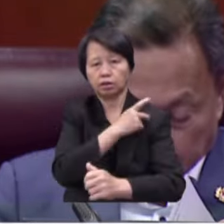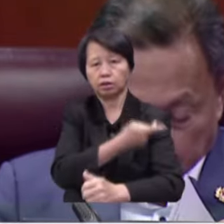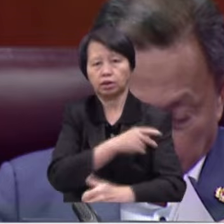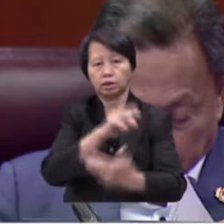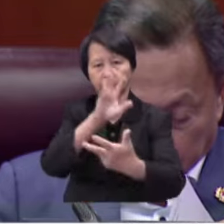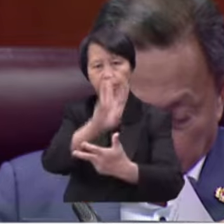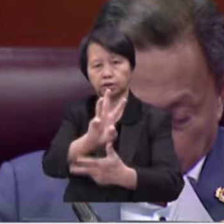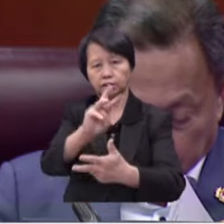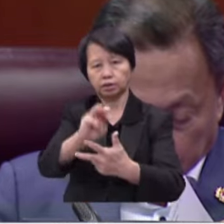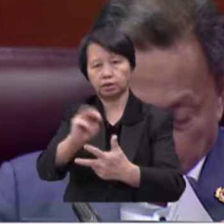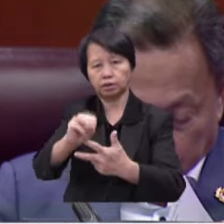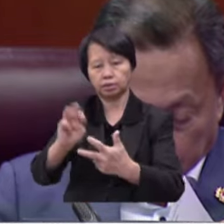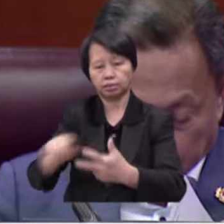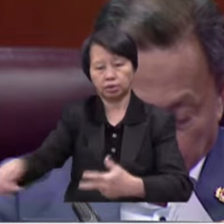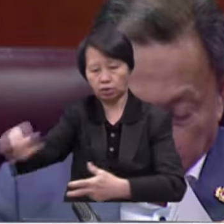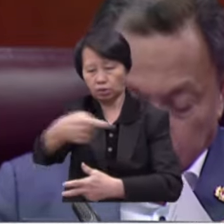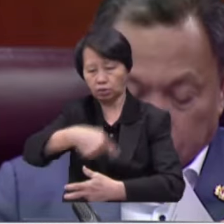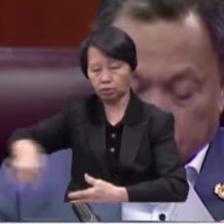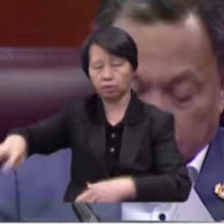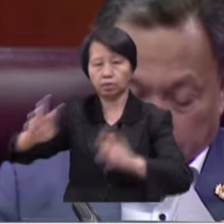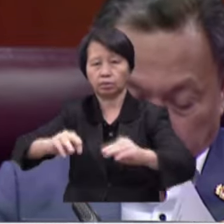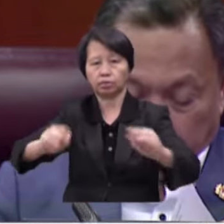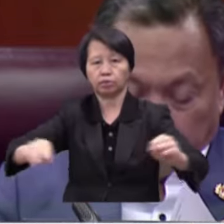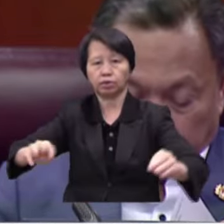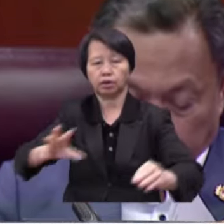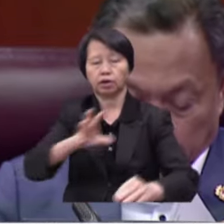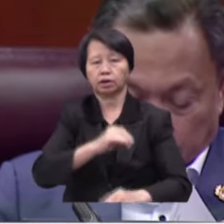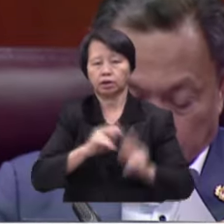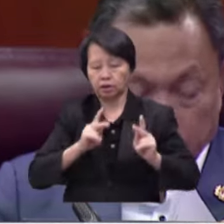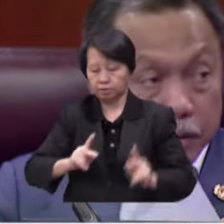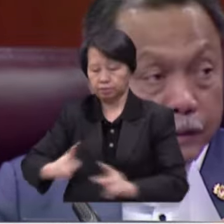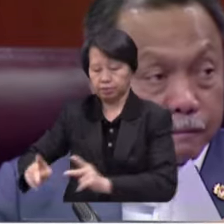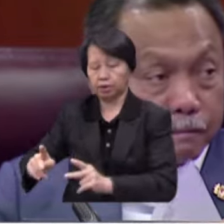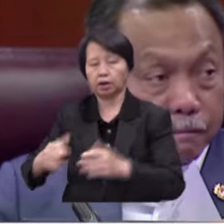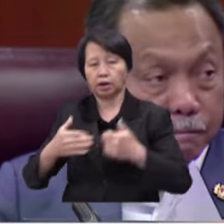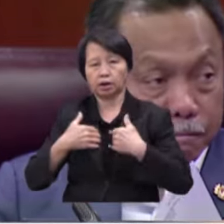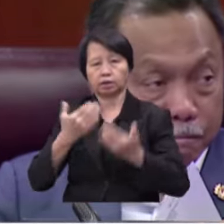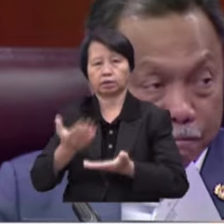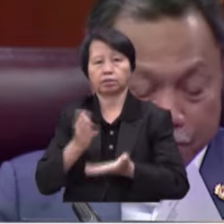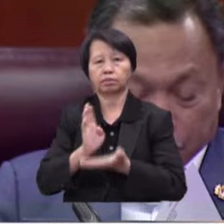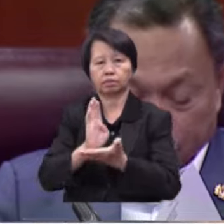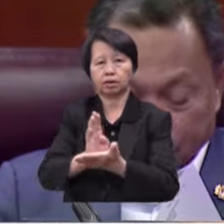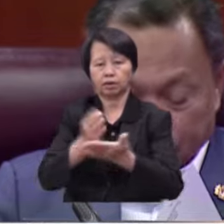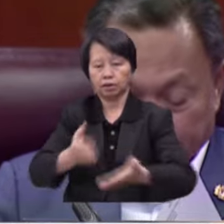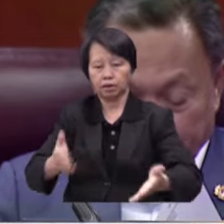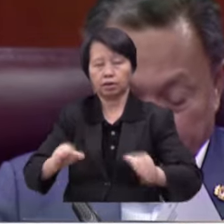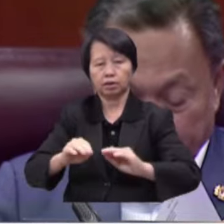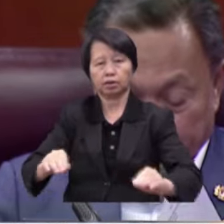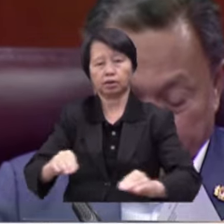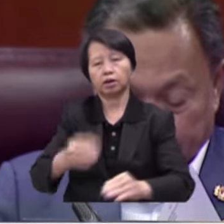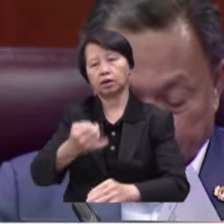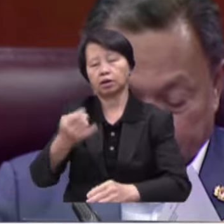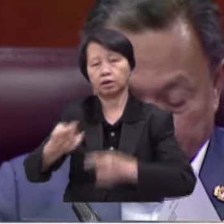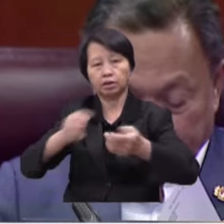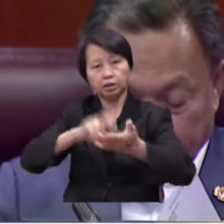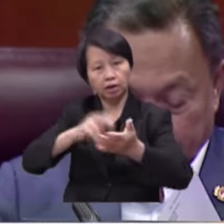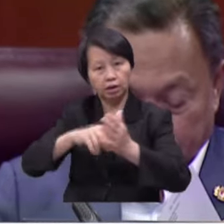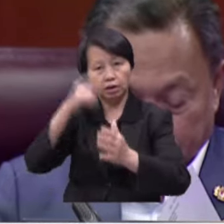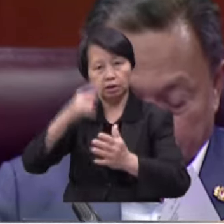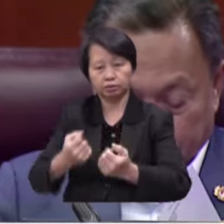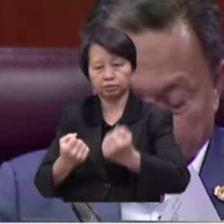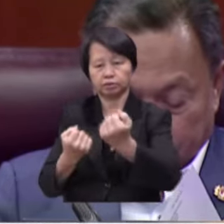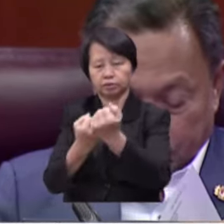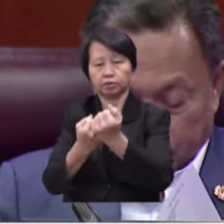3M dalam kalangan murid Selain itu pelan juga menyediakan bahan bantu belajar murid serta item pencak silat untuk